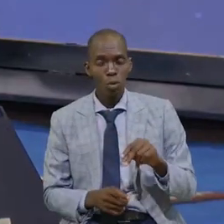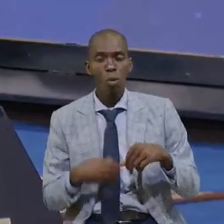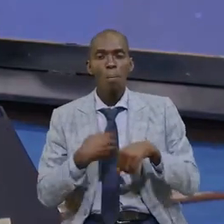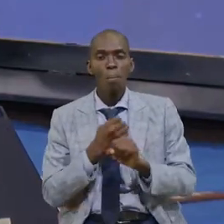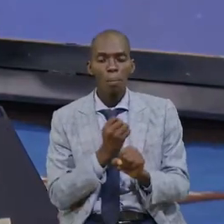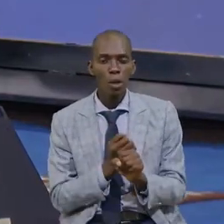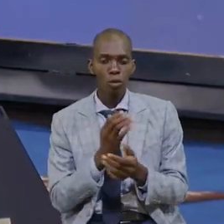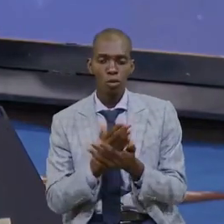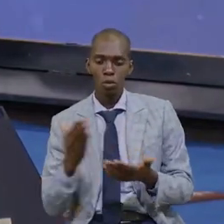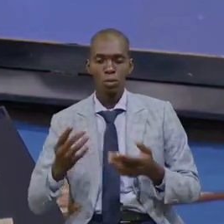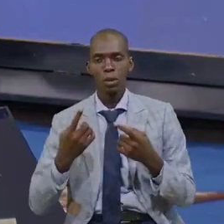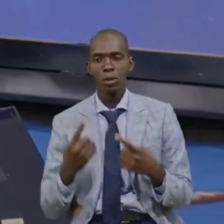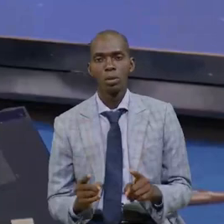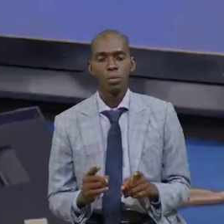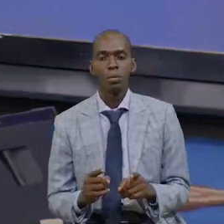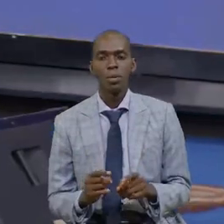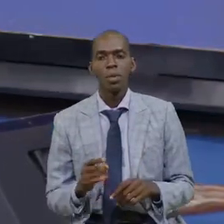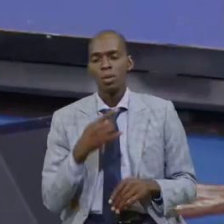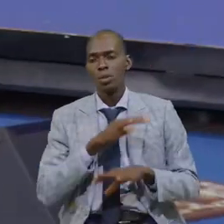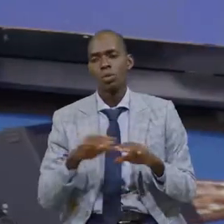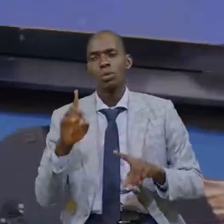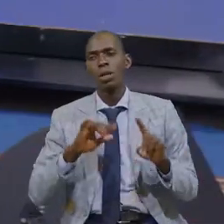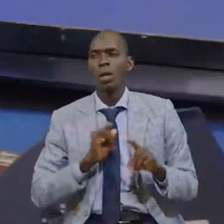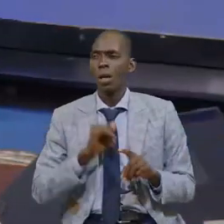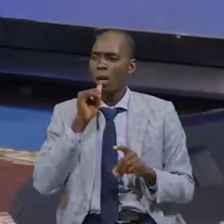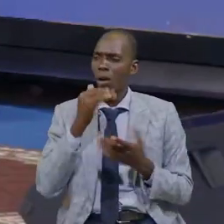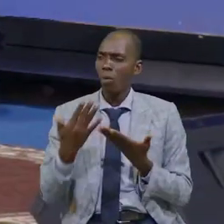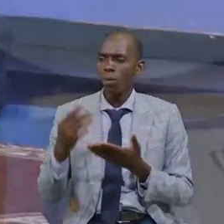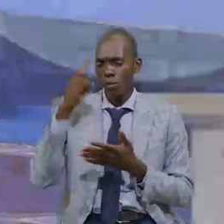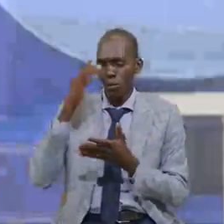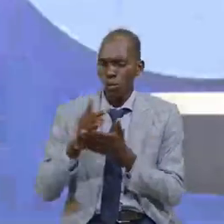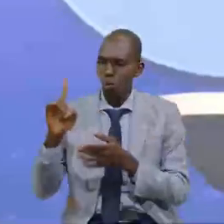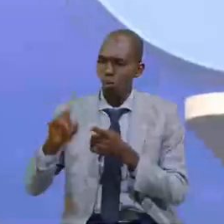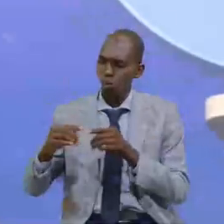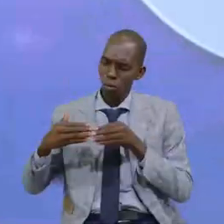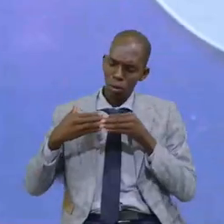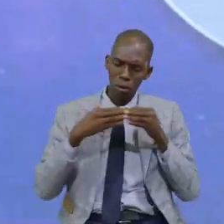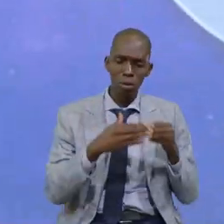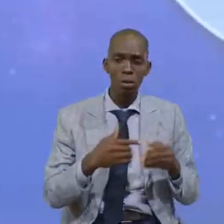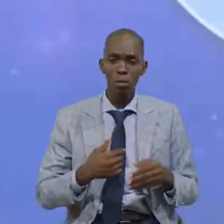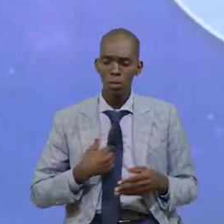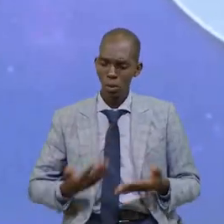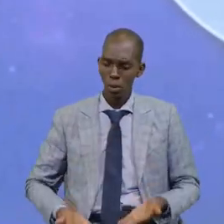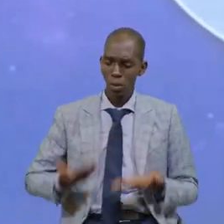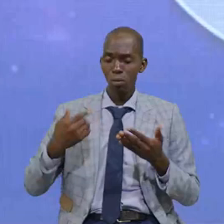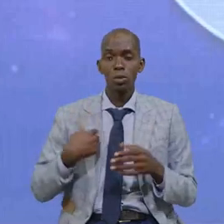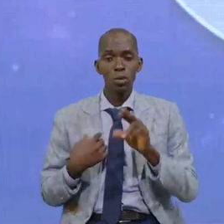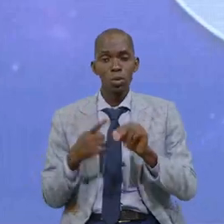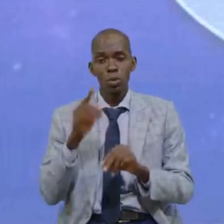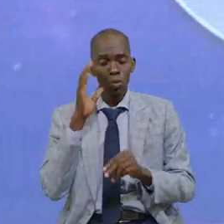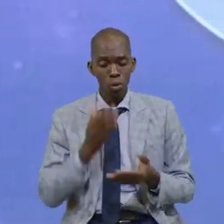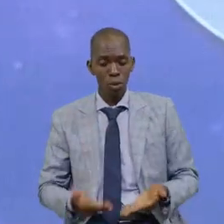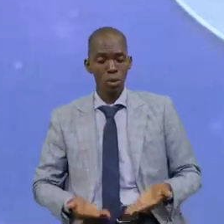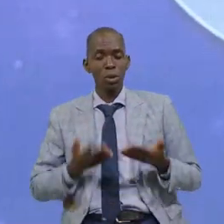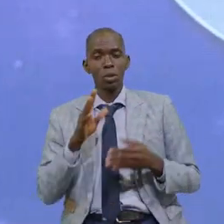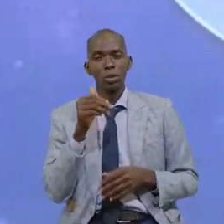quelque chose pour que cela se produise. Ah, j'attends que quelqu'un m'élève. Tu dois t'élever toi-même.